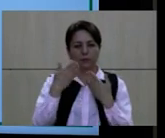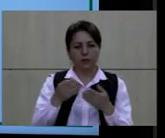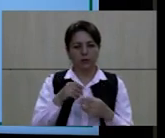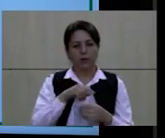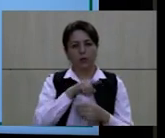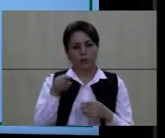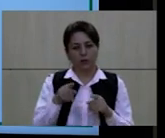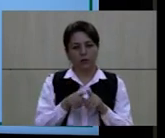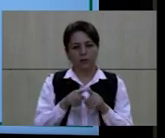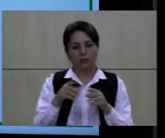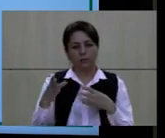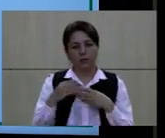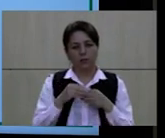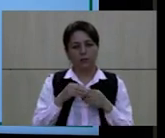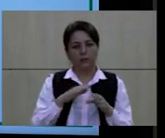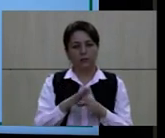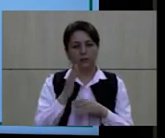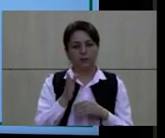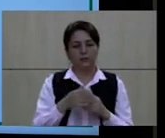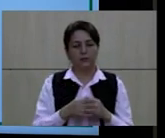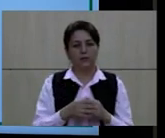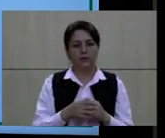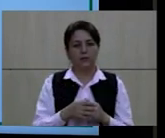ham birgalikda bajaramiz.